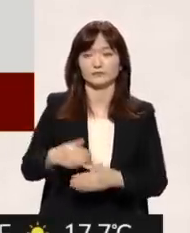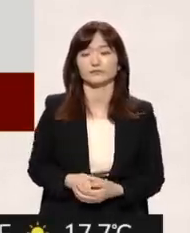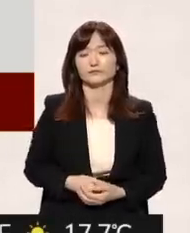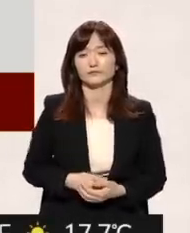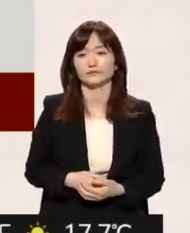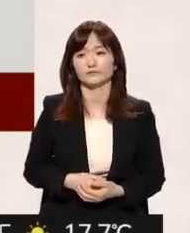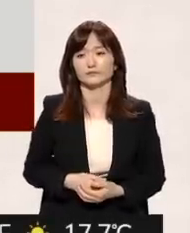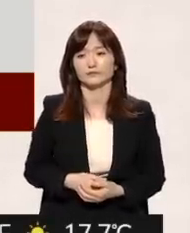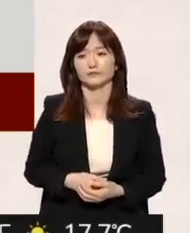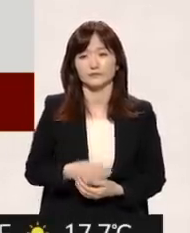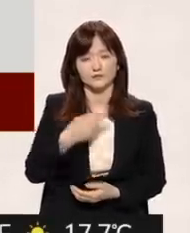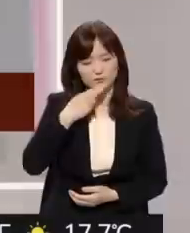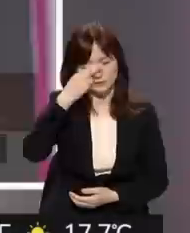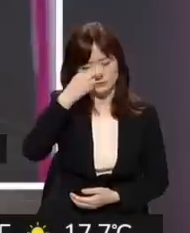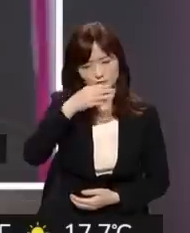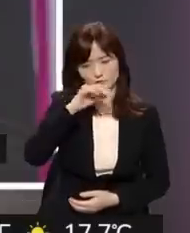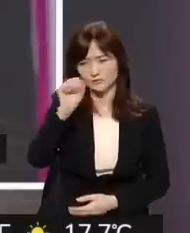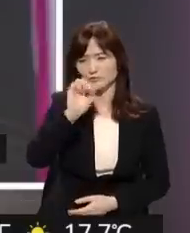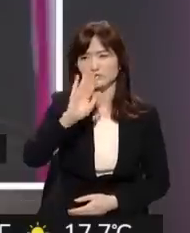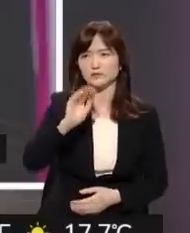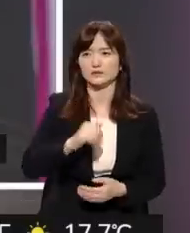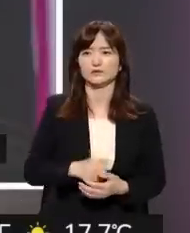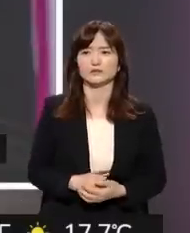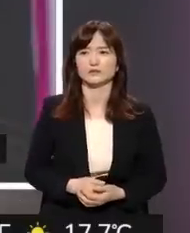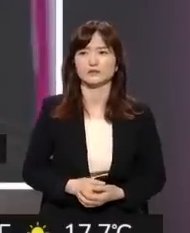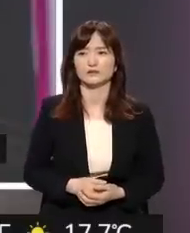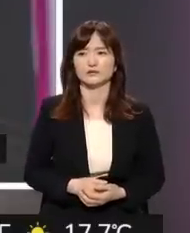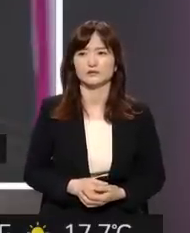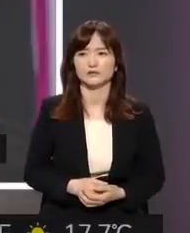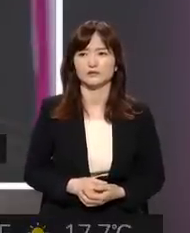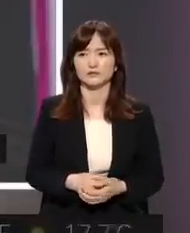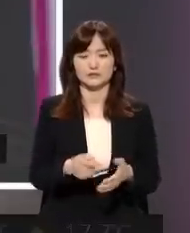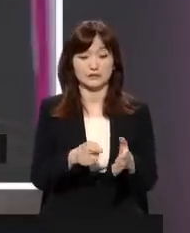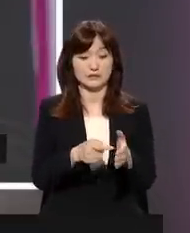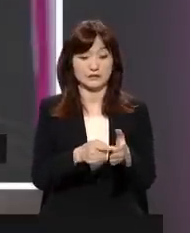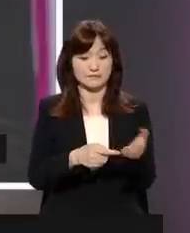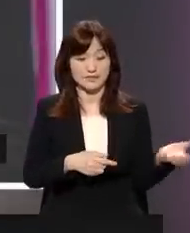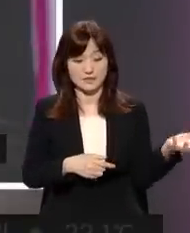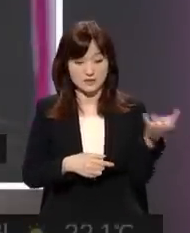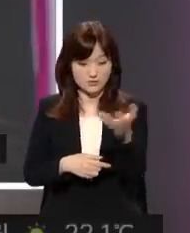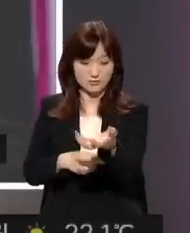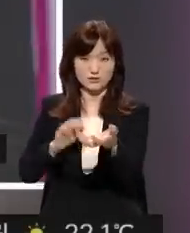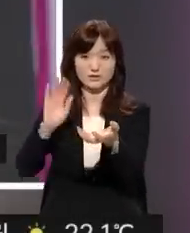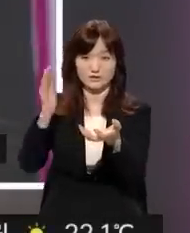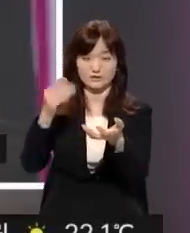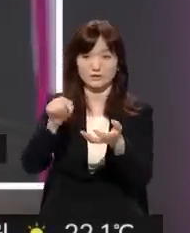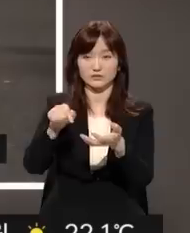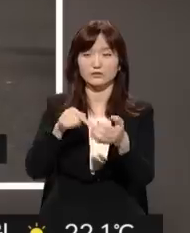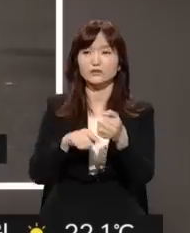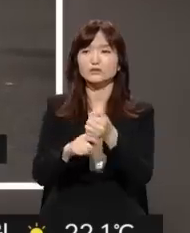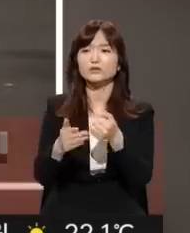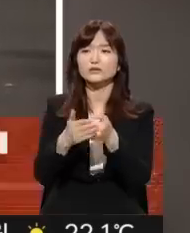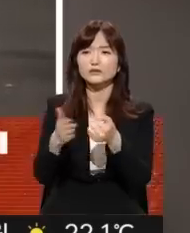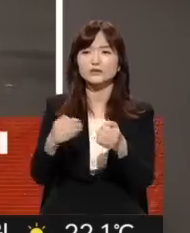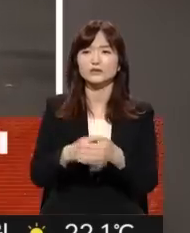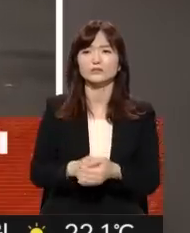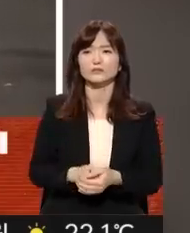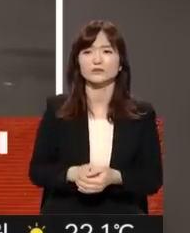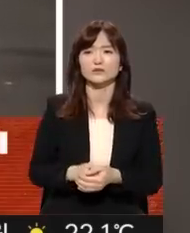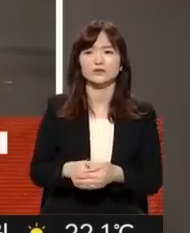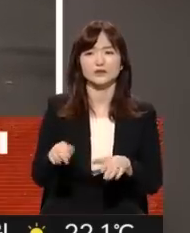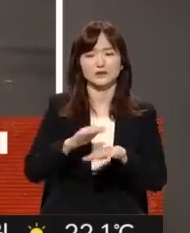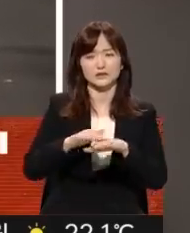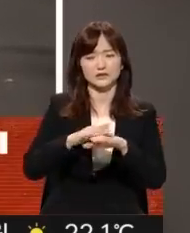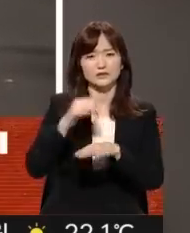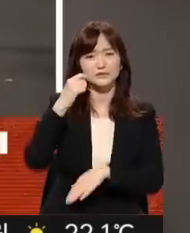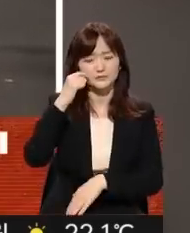중간에 음주는 아니었고 좀 이따 얘기를 하겠지만 급하게 지금 이동해야 된다. 생방이기 때문에 그런 것 때문에 제대로 처리가 안